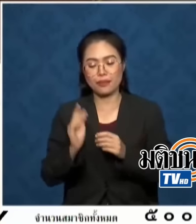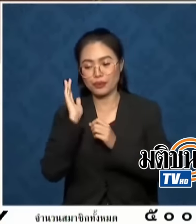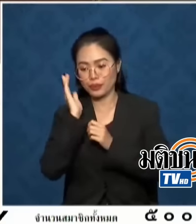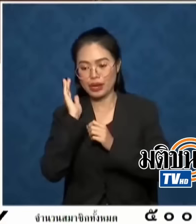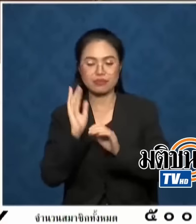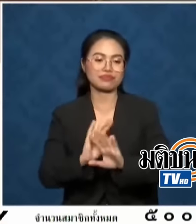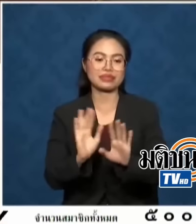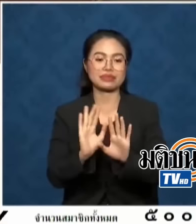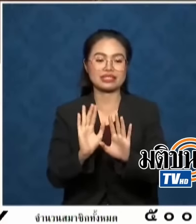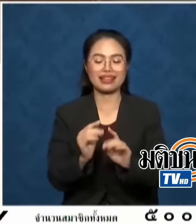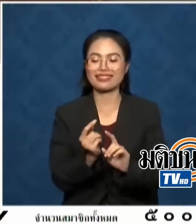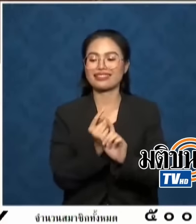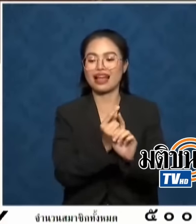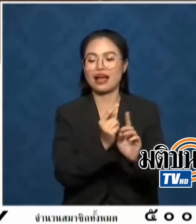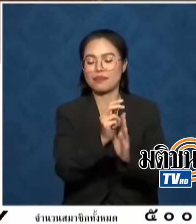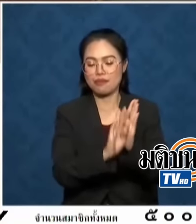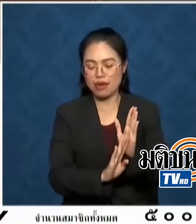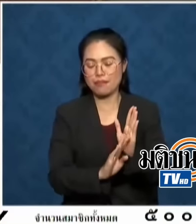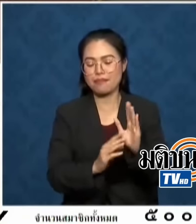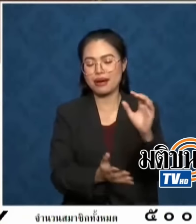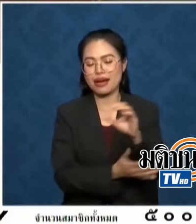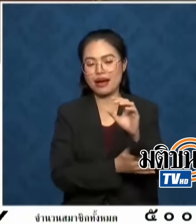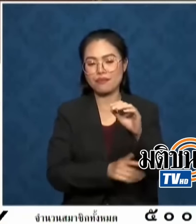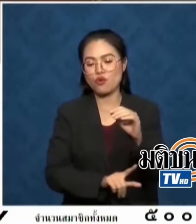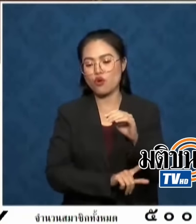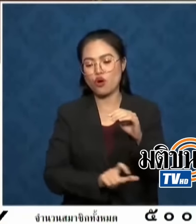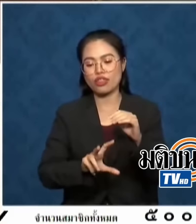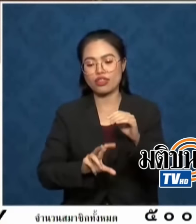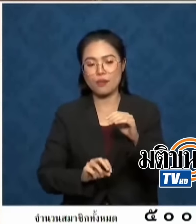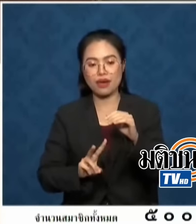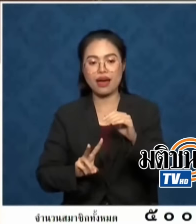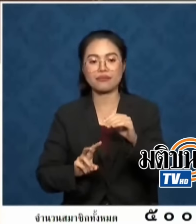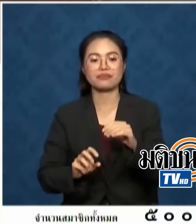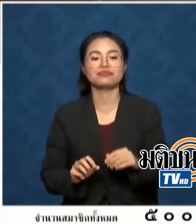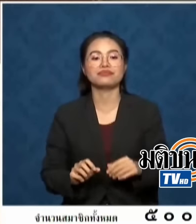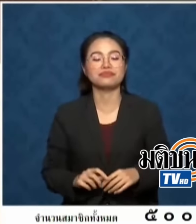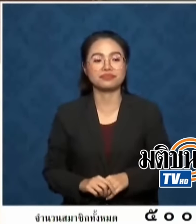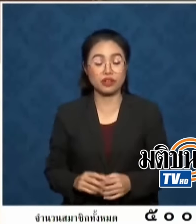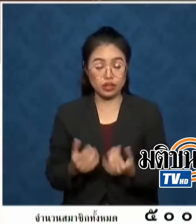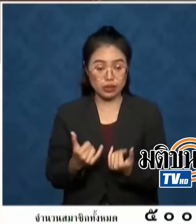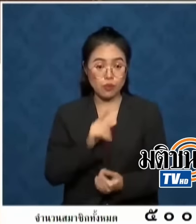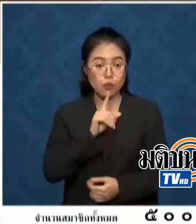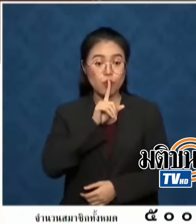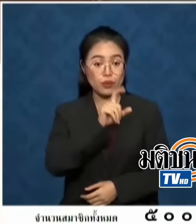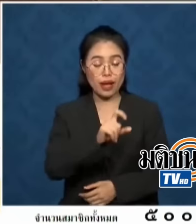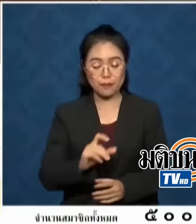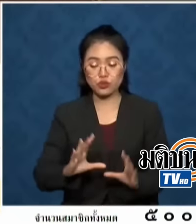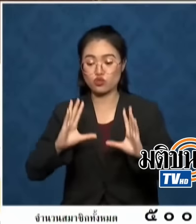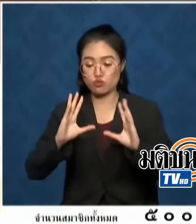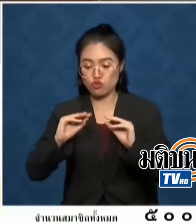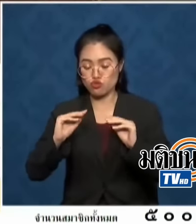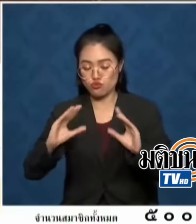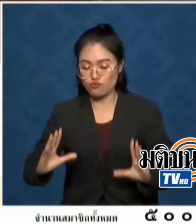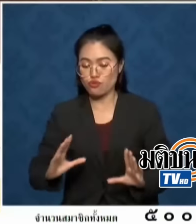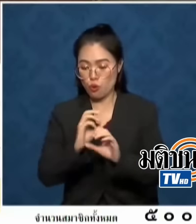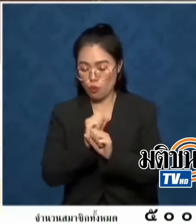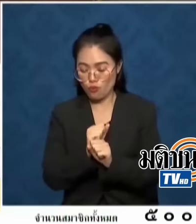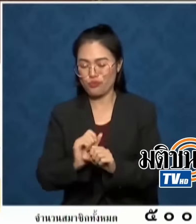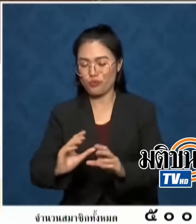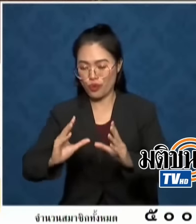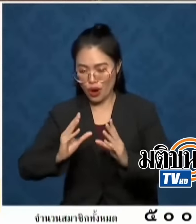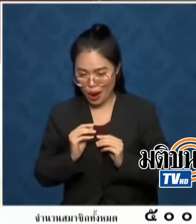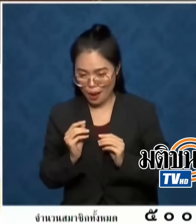นะครับตามข้อบังคับข้อ133ดังนั้นผมขอถามมติจากที่ประชุมว่าจะเห็นชอบด้วย